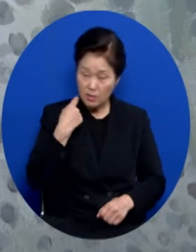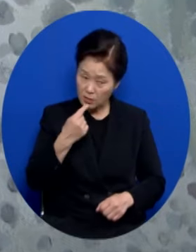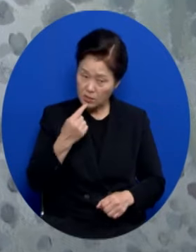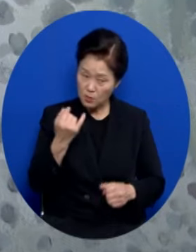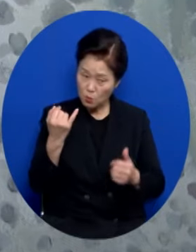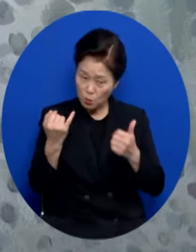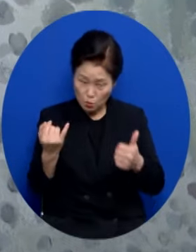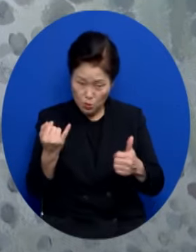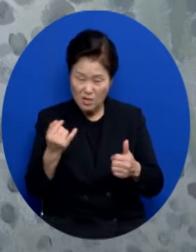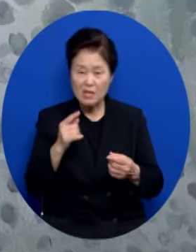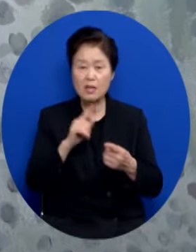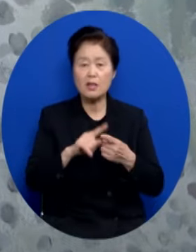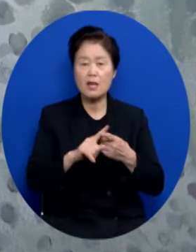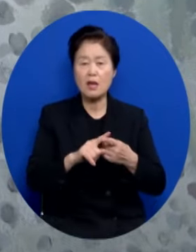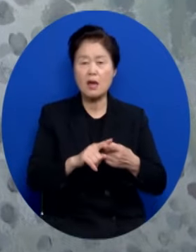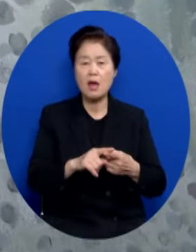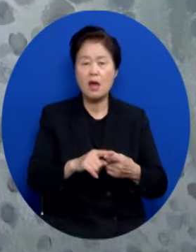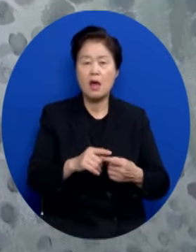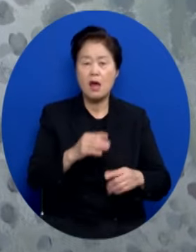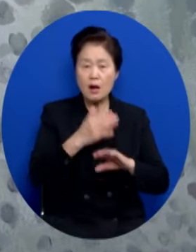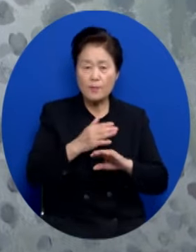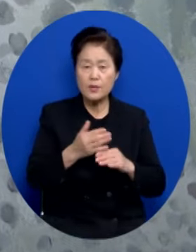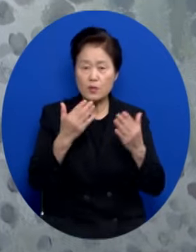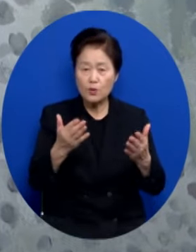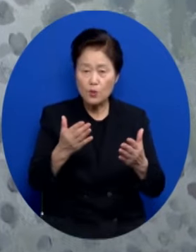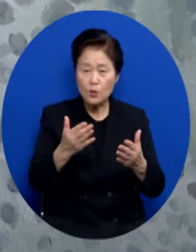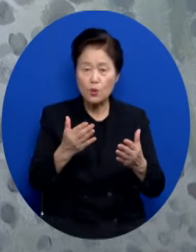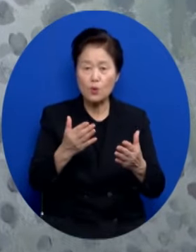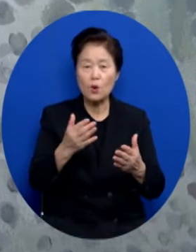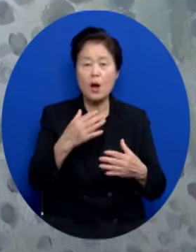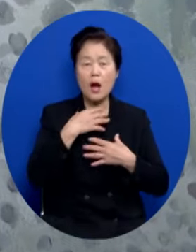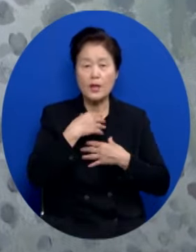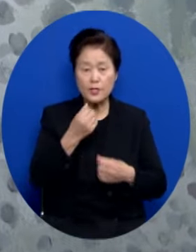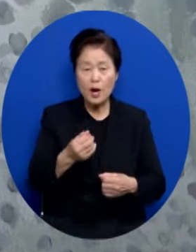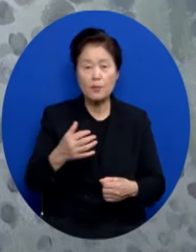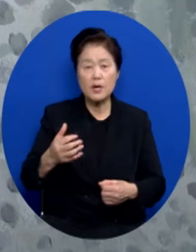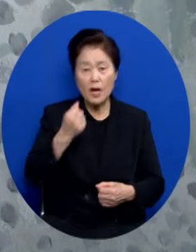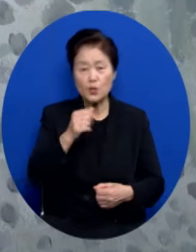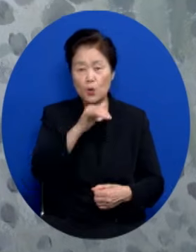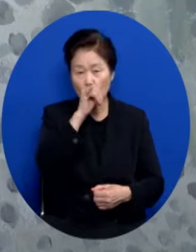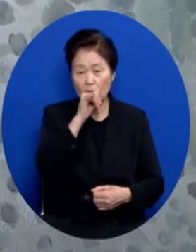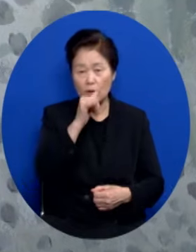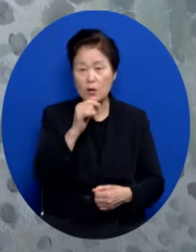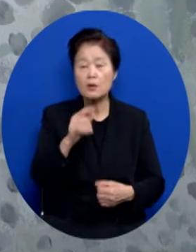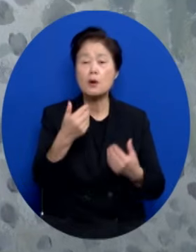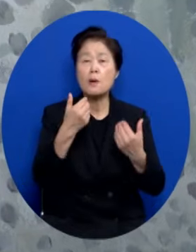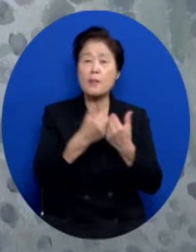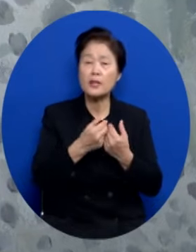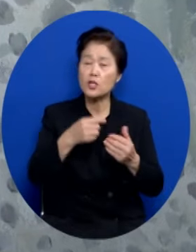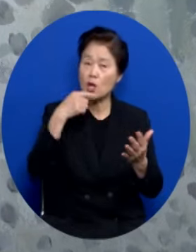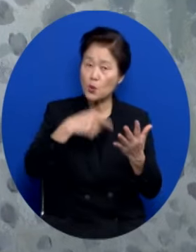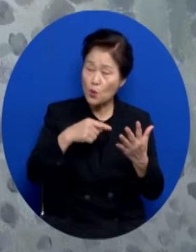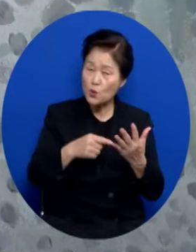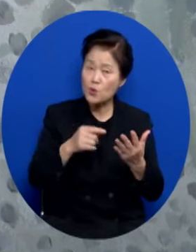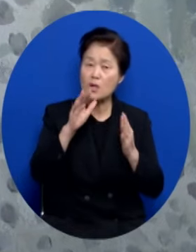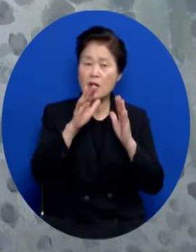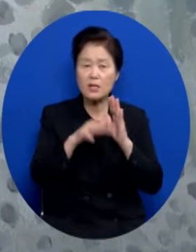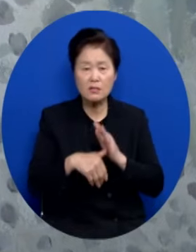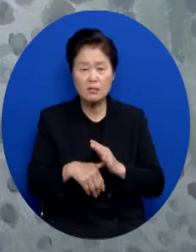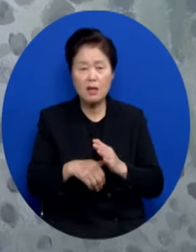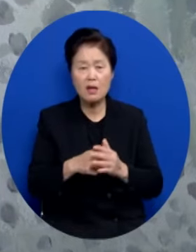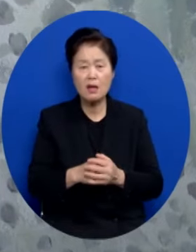쉽게 교정이 되는 걸 현장에서 많이 봅니다. 성별에 대한 안정감, 스테이블한 안정감을 보게 되는 거죠. 근데 그 반대의 교육을 했을